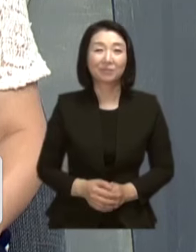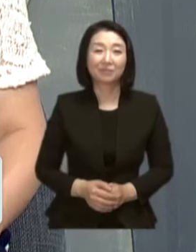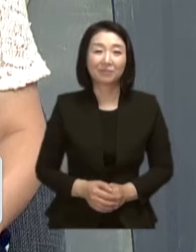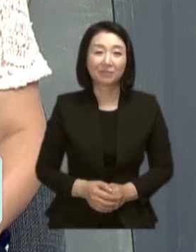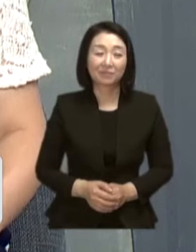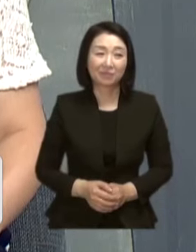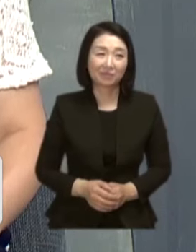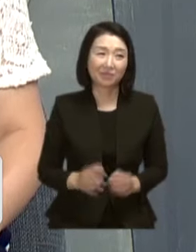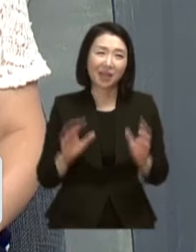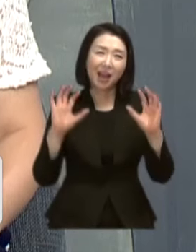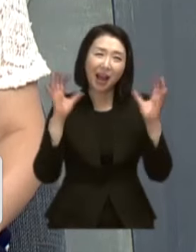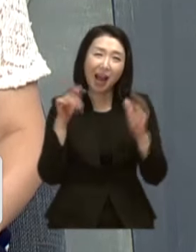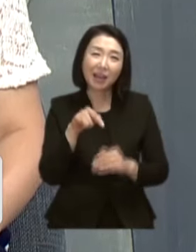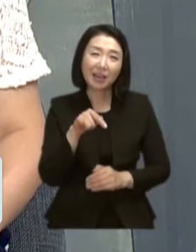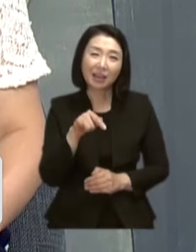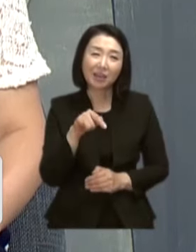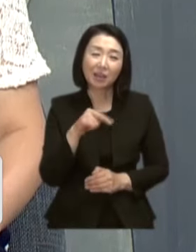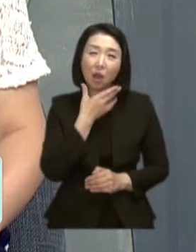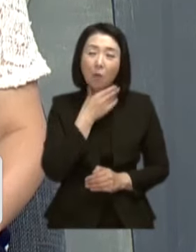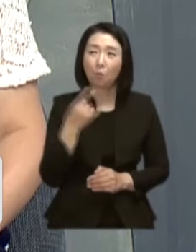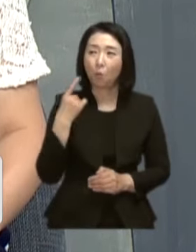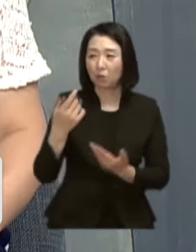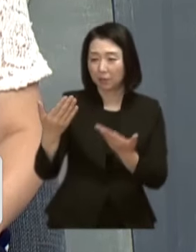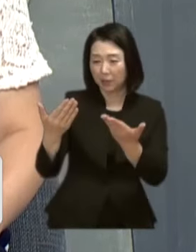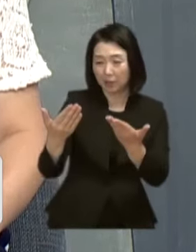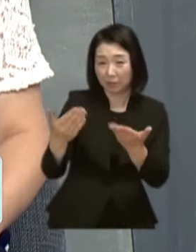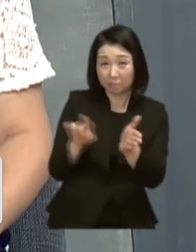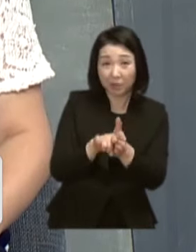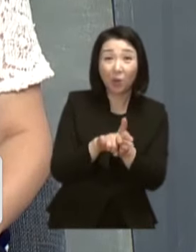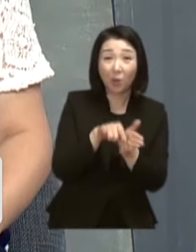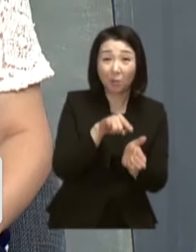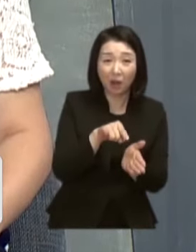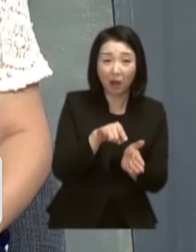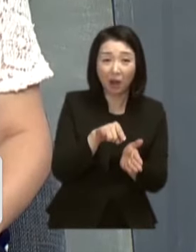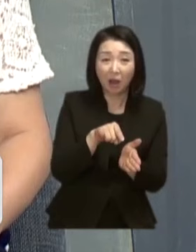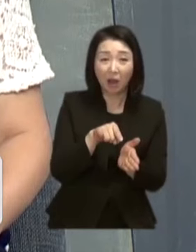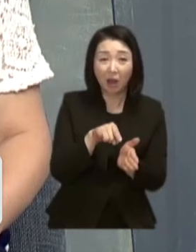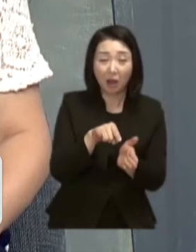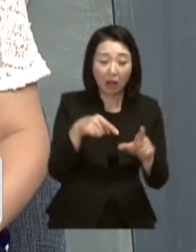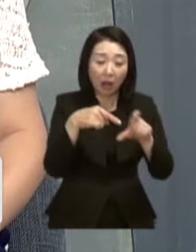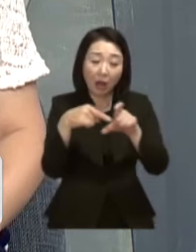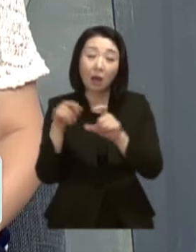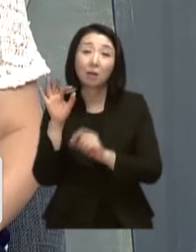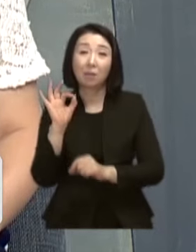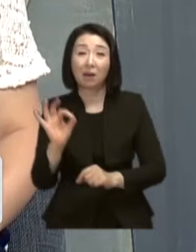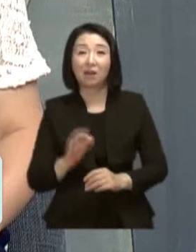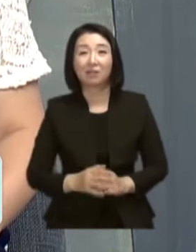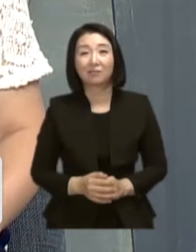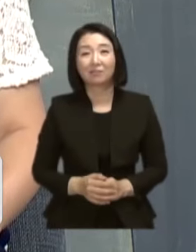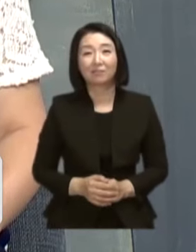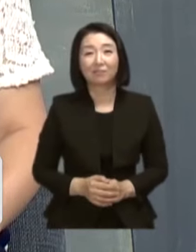어린 아이들이 복음을 받아들이는 그 확률, 비율을 보면